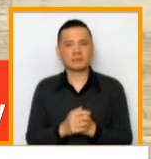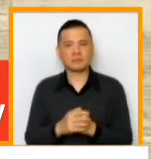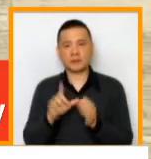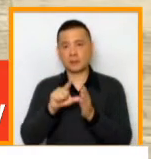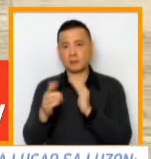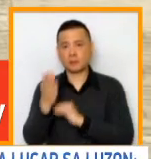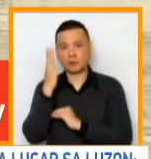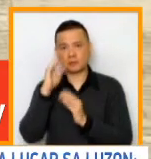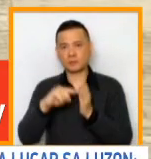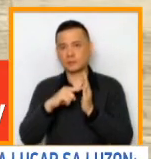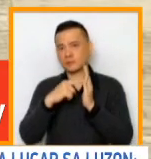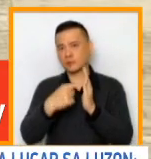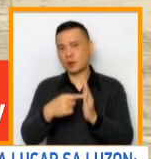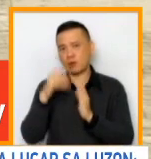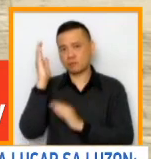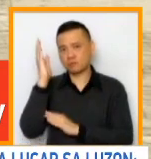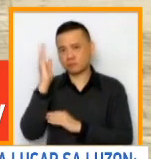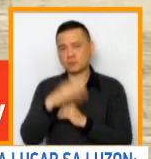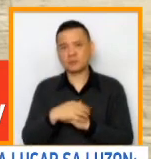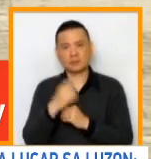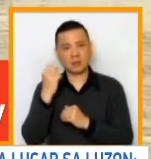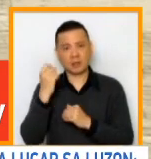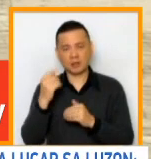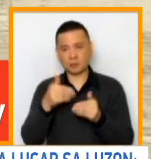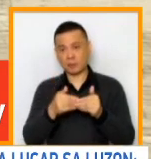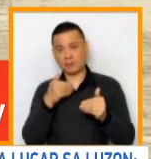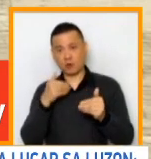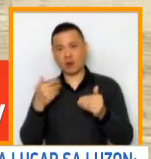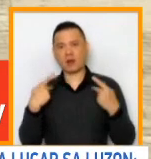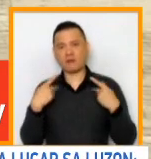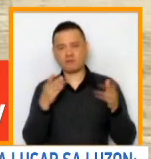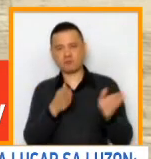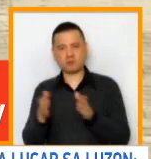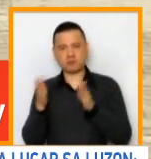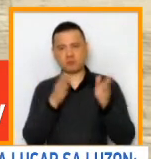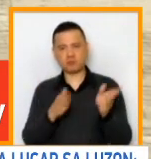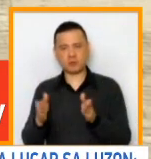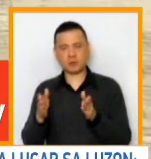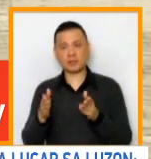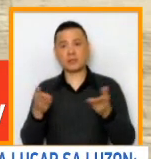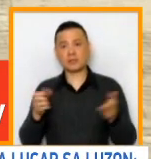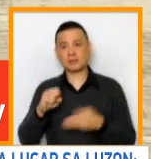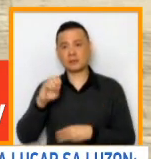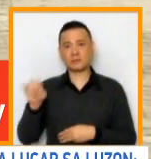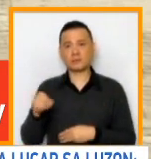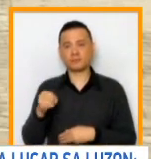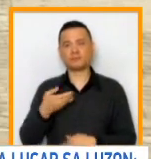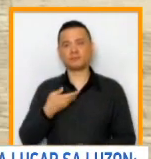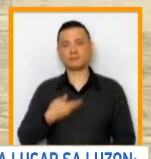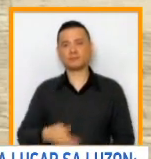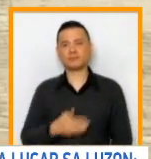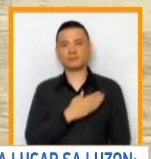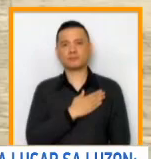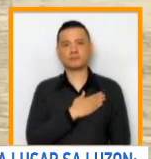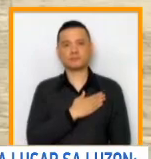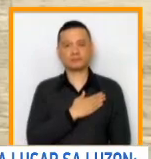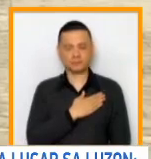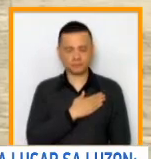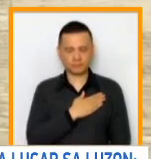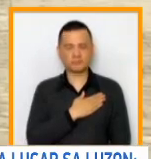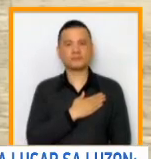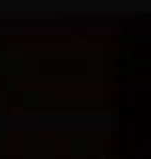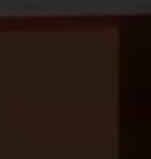puspusan na yung paghahanda dito sa Pinaglabanan Shrine. Yan ang unang balita mula rito sa San Juan City. Ako po si James Agustin, buong puso para sa Pilipino.